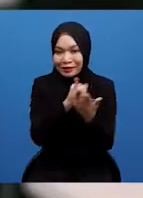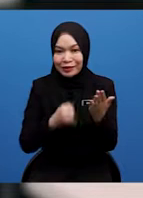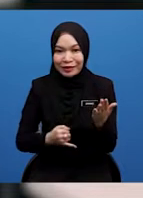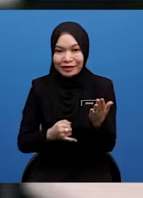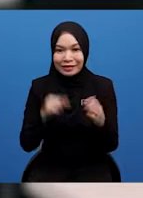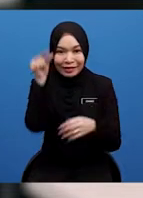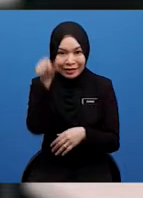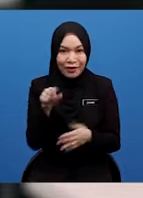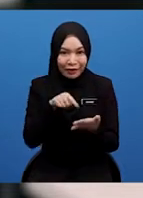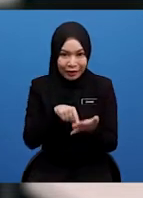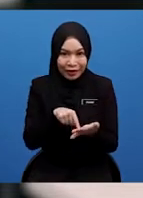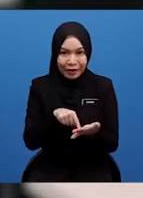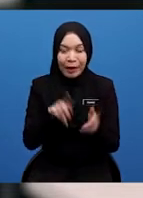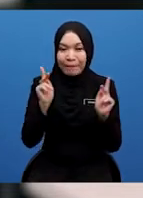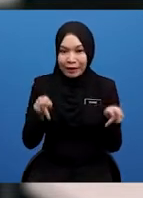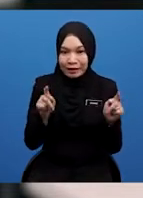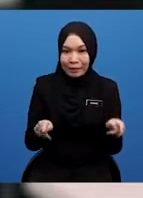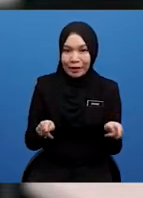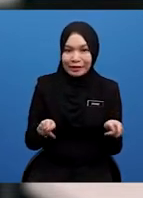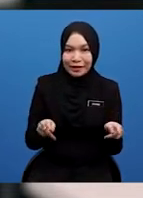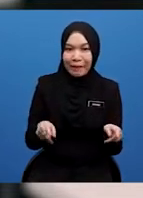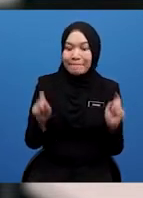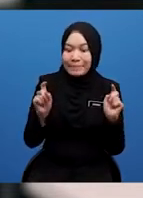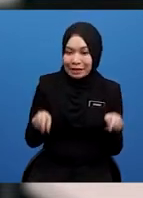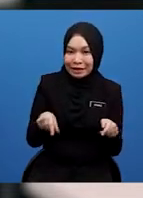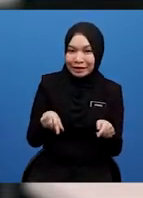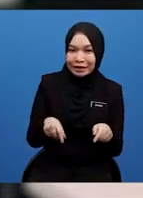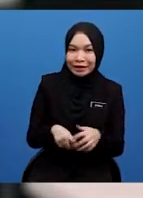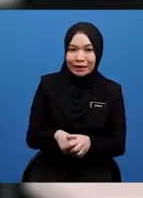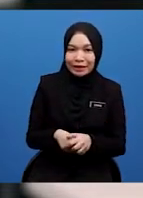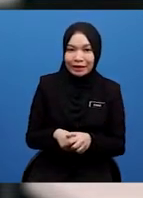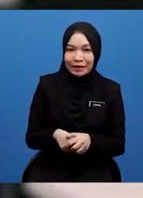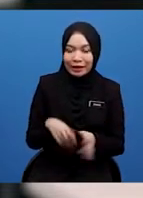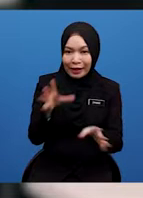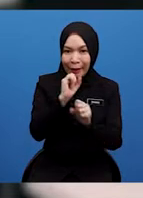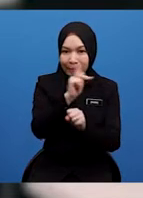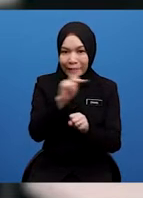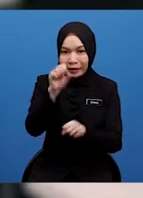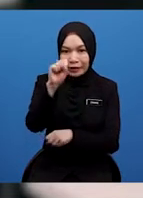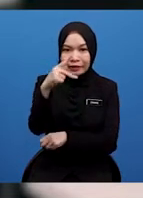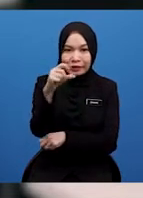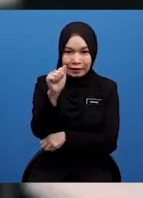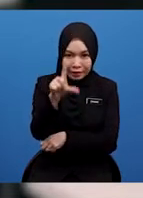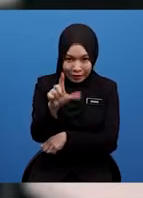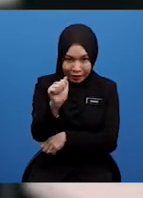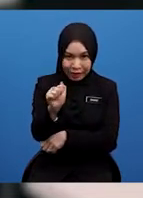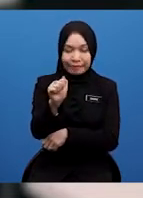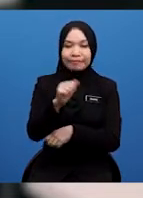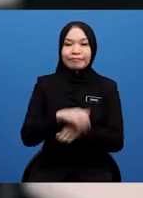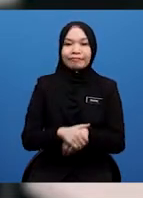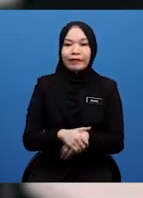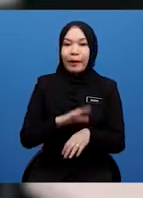ini, pelajar-pelajar perlu menentukan skala bagi kedua-dua paksi Y.